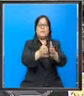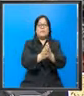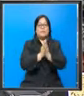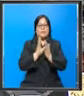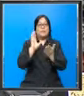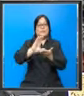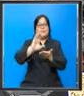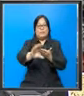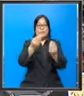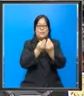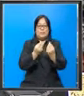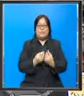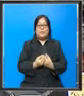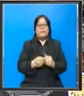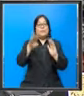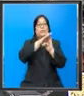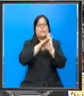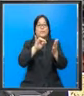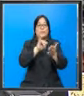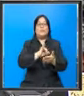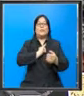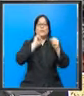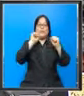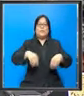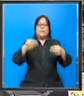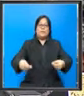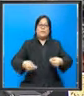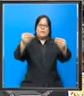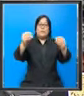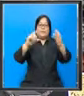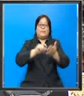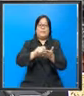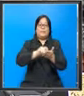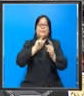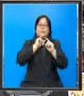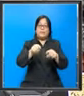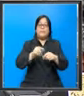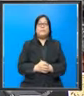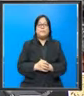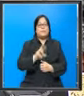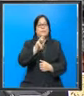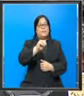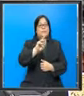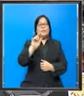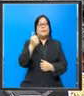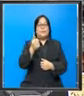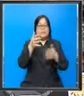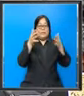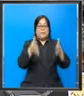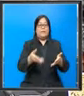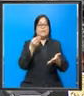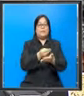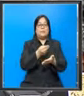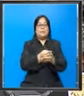permohonan peruntukkan senarai tersebut saya boleh Kemukakan secara bertulis bagi rancangan meleset ke-10 bagi